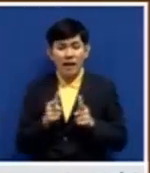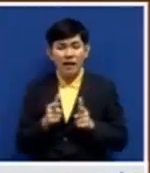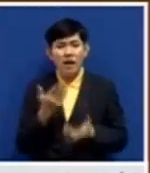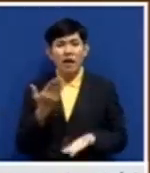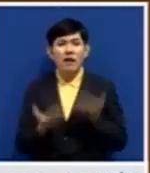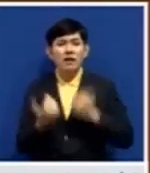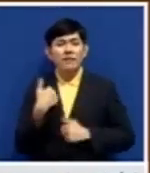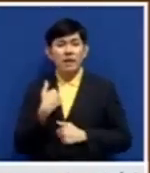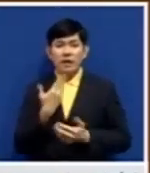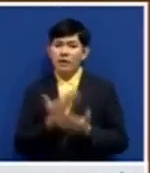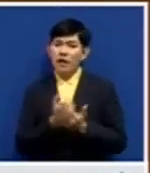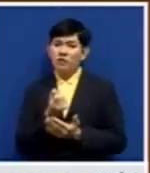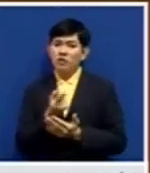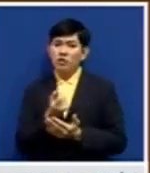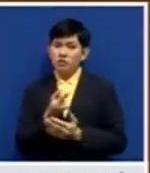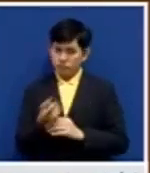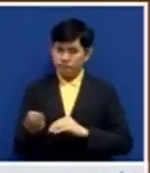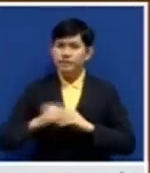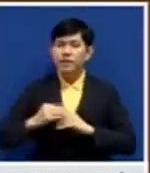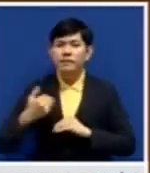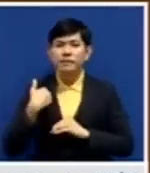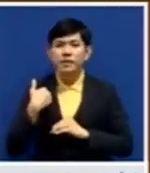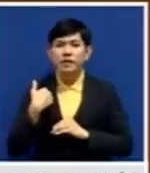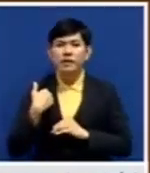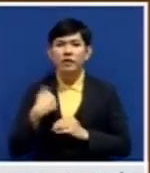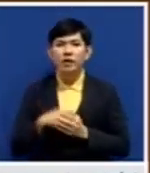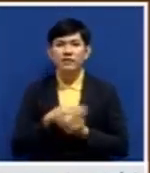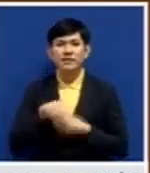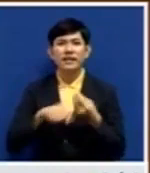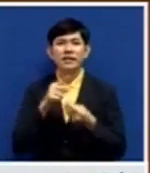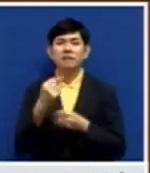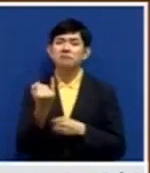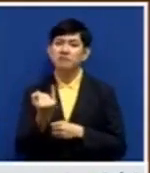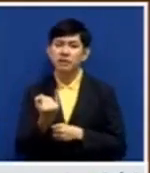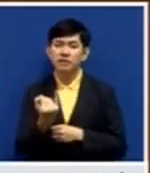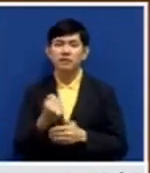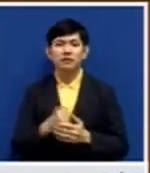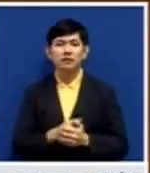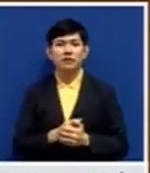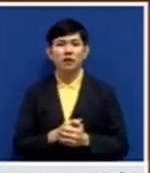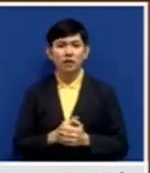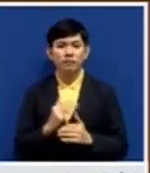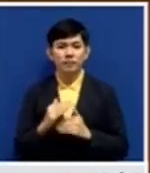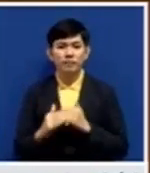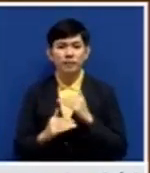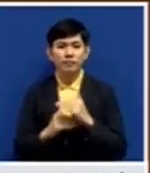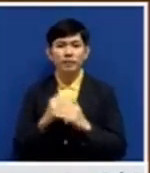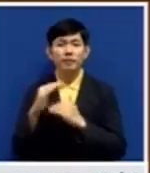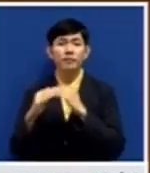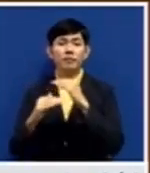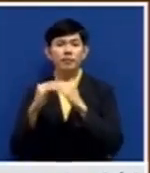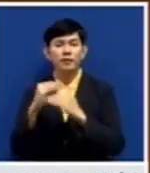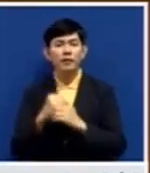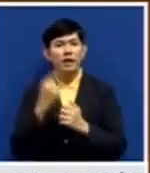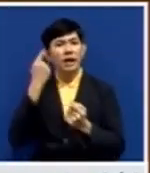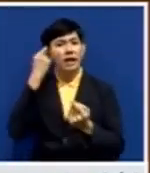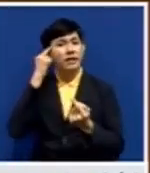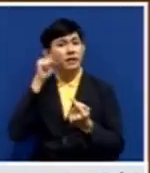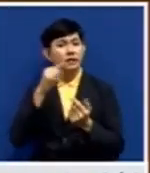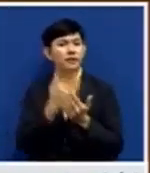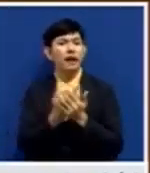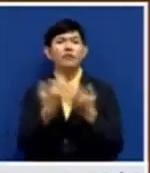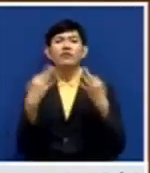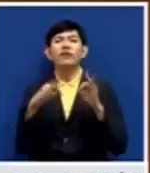นกระทั่งมีการให้เงินสดเพิ่มเติมในช่วงเศรษฐกิจไม่ดีค่อยเป็นค่อยไปไม่ได้มีเจตนาแจกเงินเล